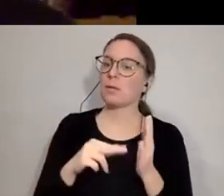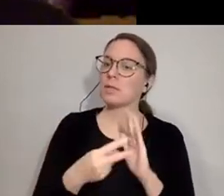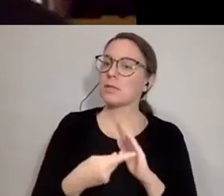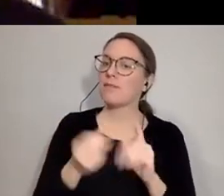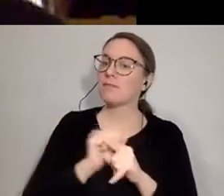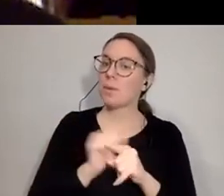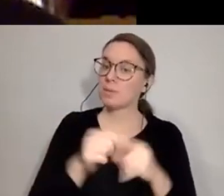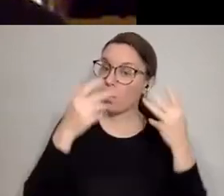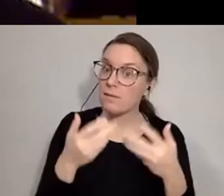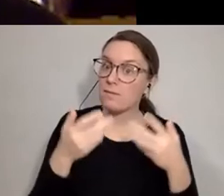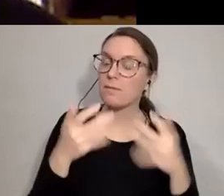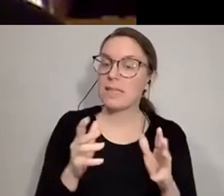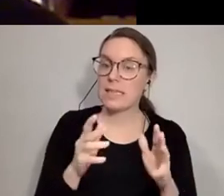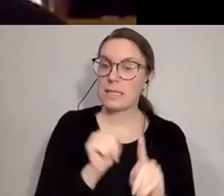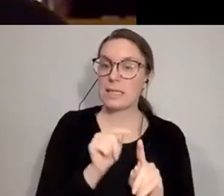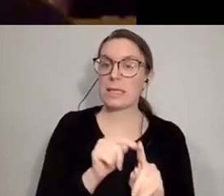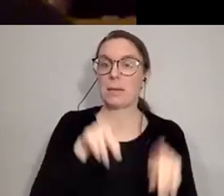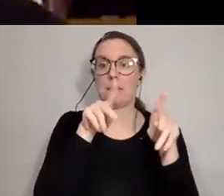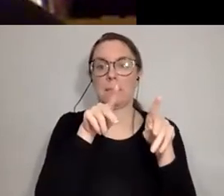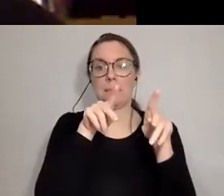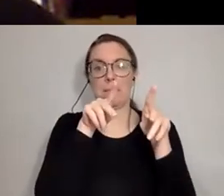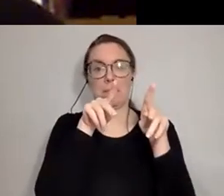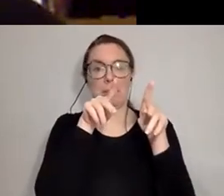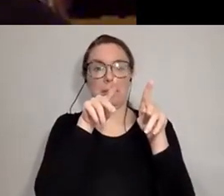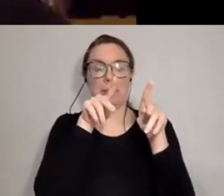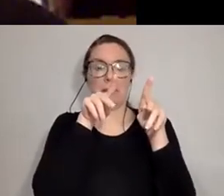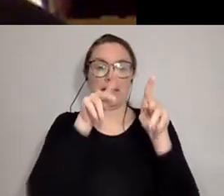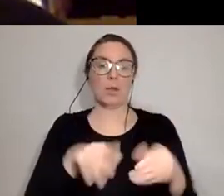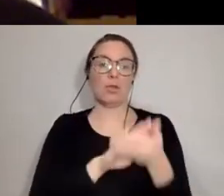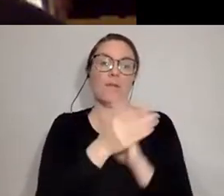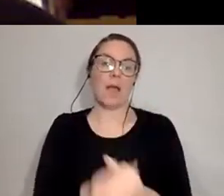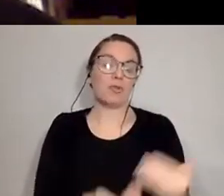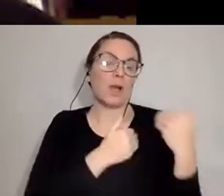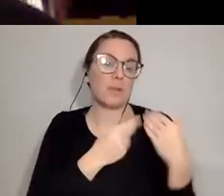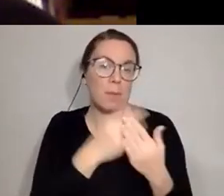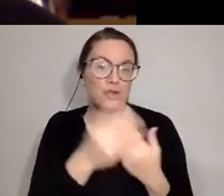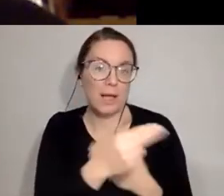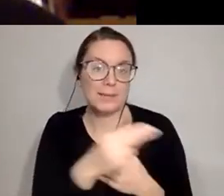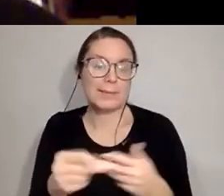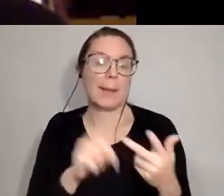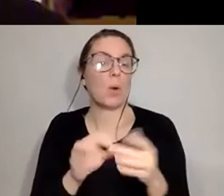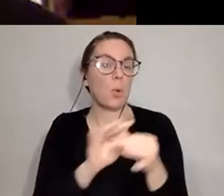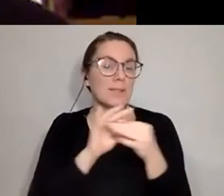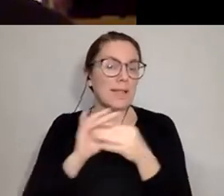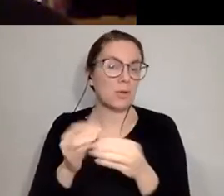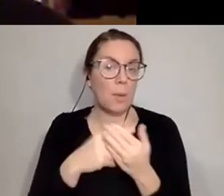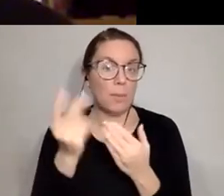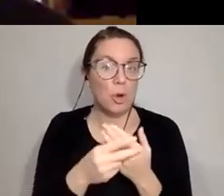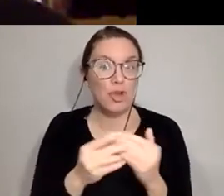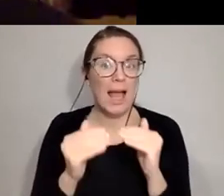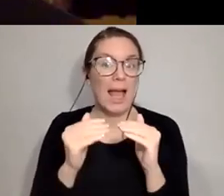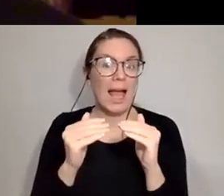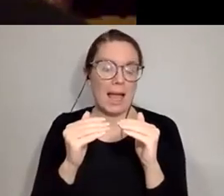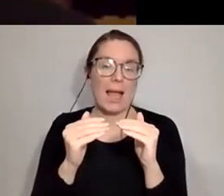deviennent chargés de mission handicap, préférent handicap, chargés de projet handicap, coordinateurs de projet inclusif et